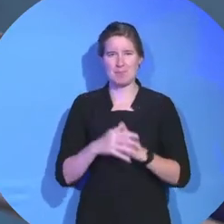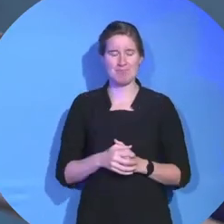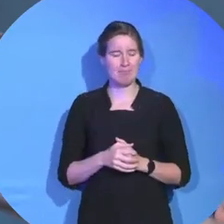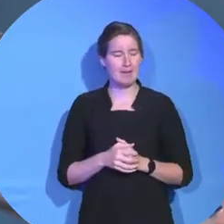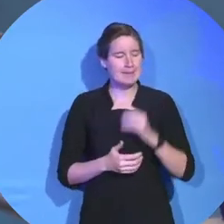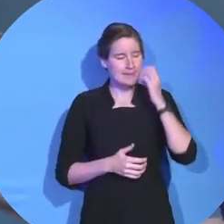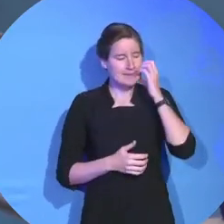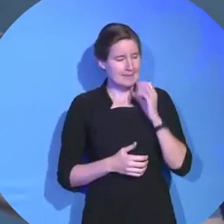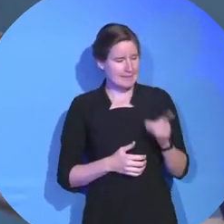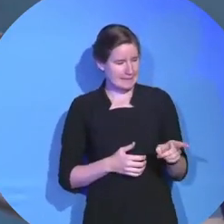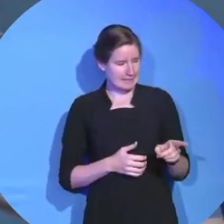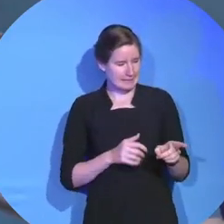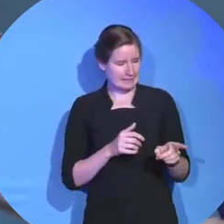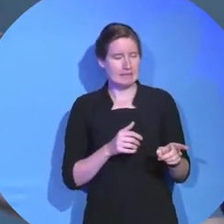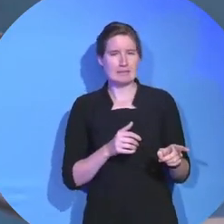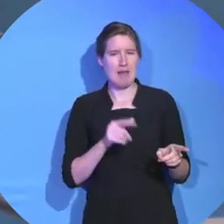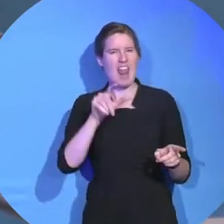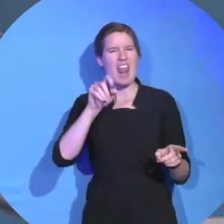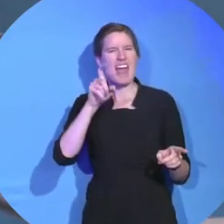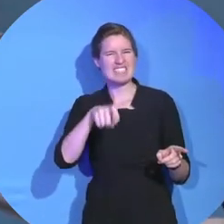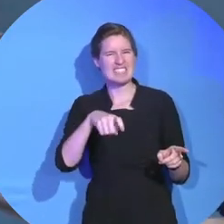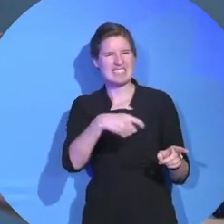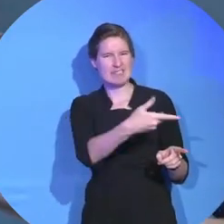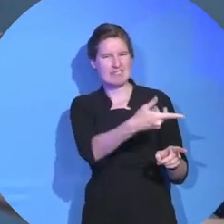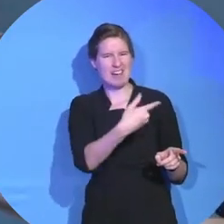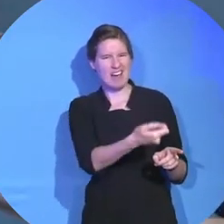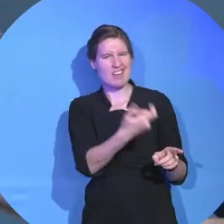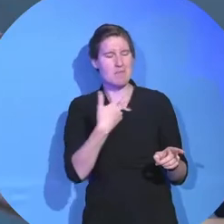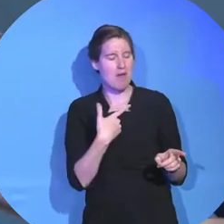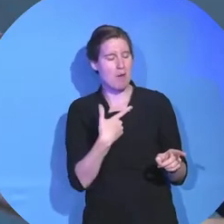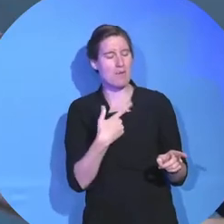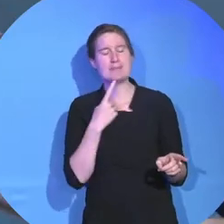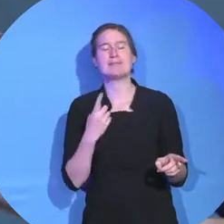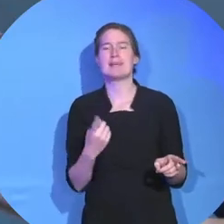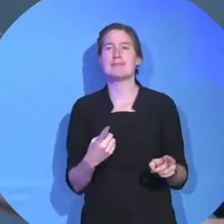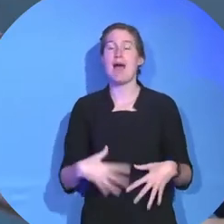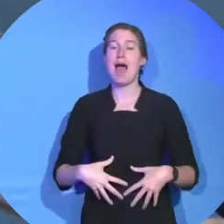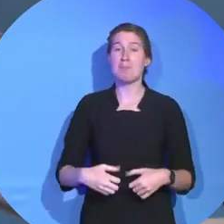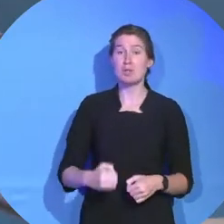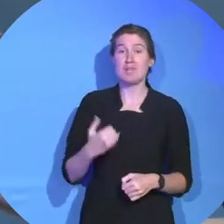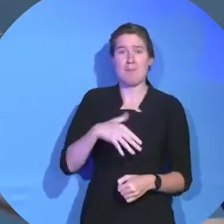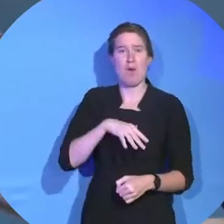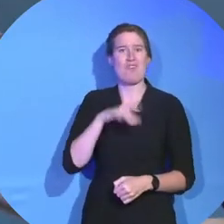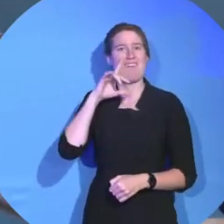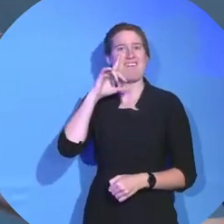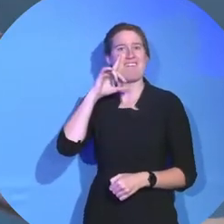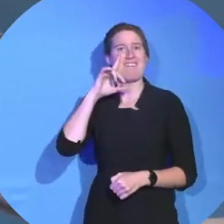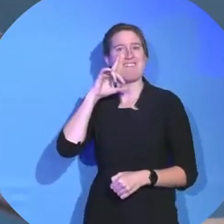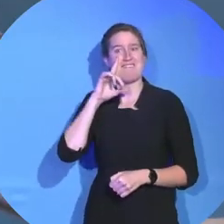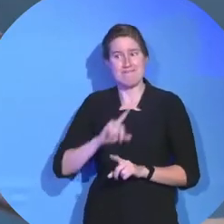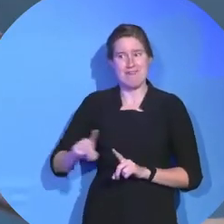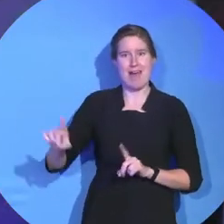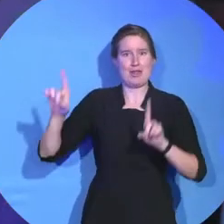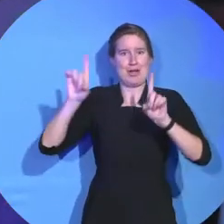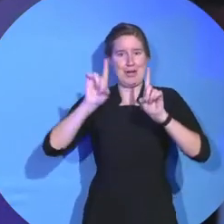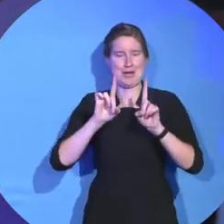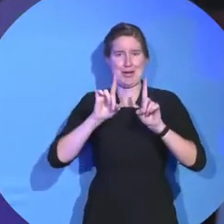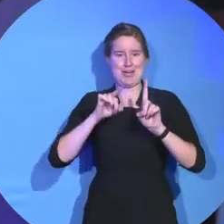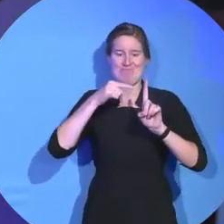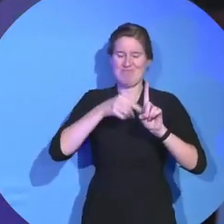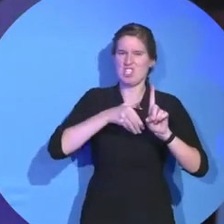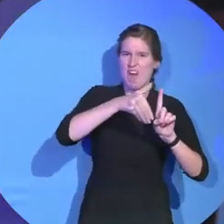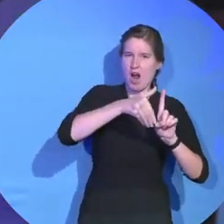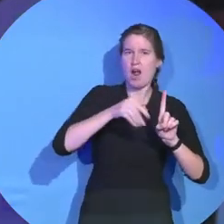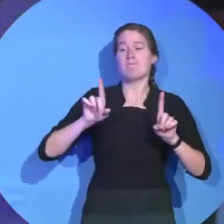via een e-mail een vraag gesteld. Hij zegt, bij een abortus is er altijd een vader, een verwekker. Welke aandacht is er bij hem voor schreeuw om